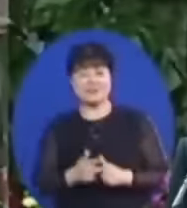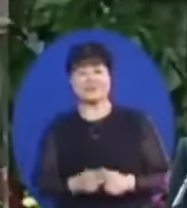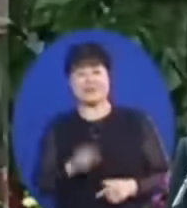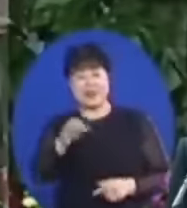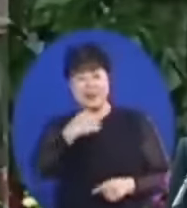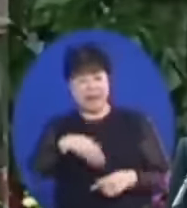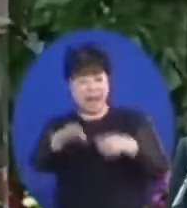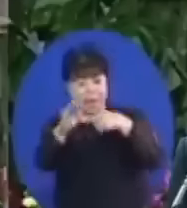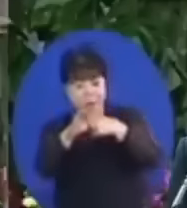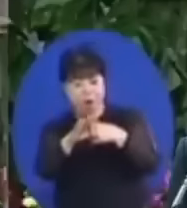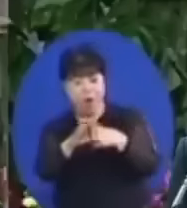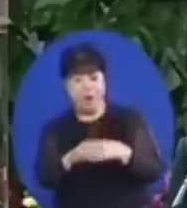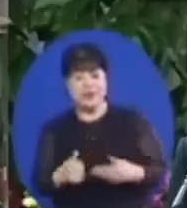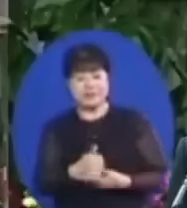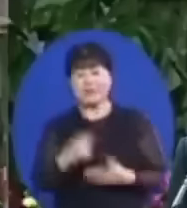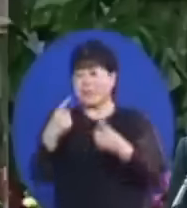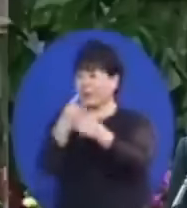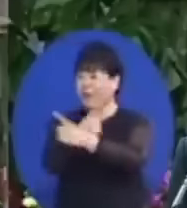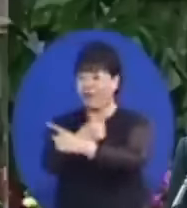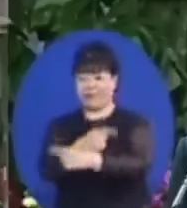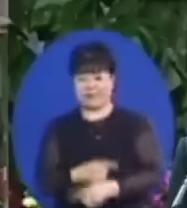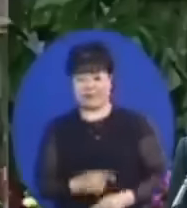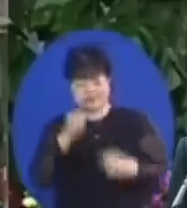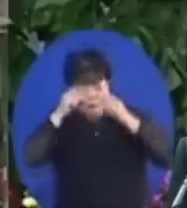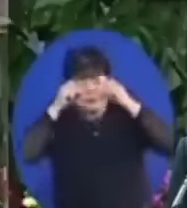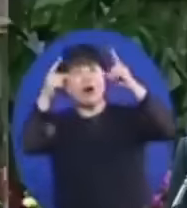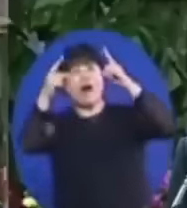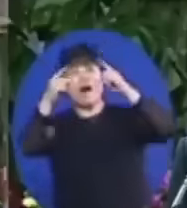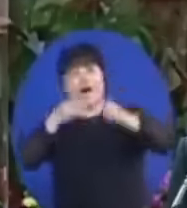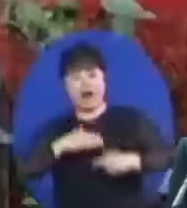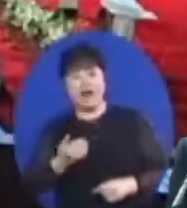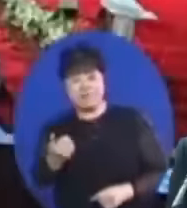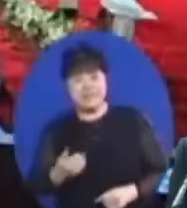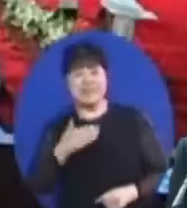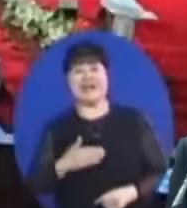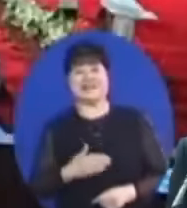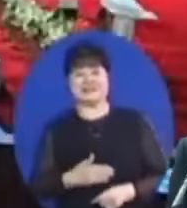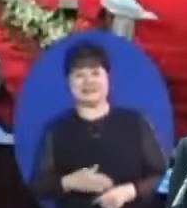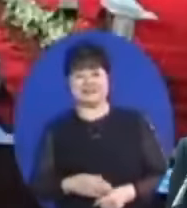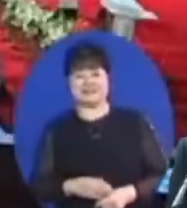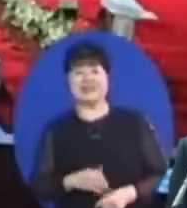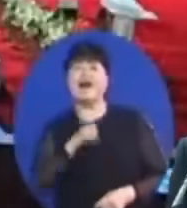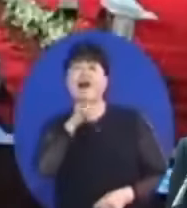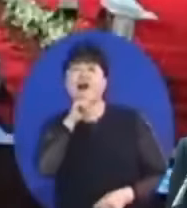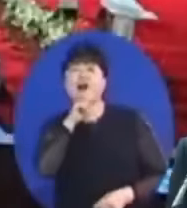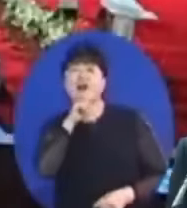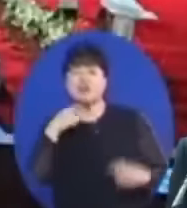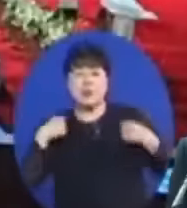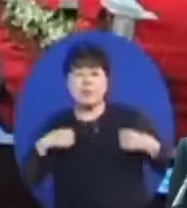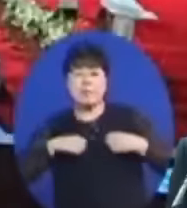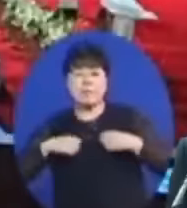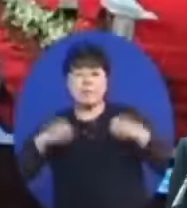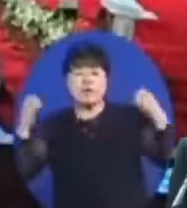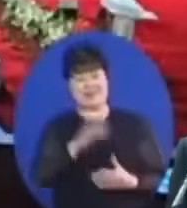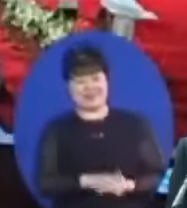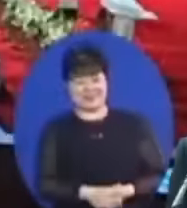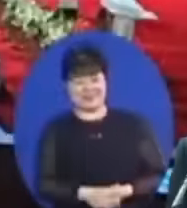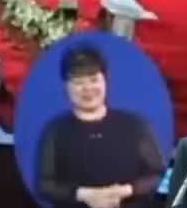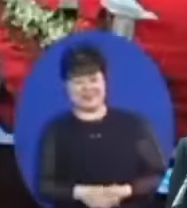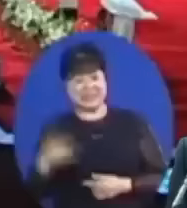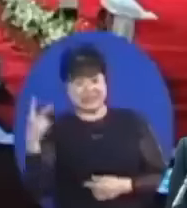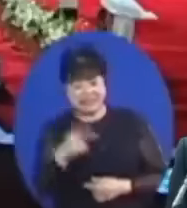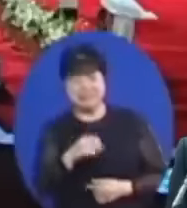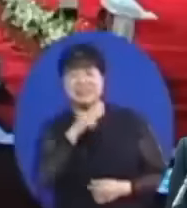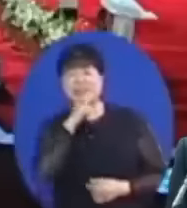앞에 나가면 내 신세는 바꾸어진다, 내 눈은 뜨게 된다는 걸 알았기 때문에 특권층 거지의 입은 옷을 벗어 던졌습니다.